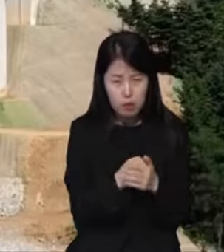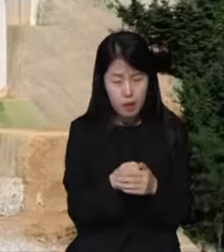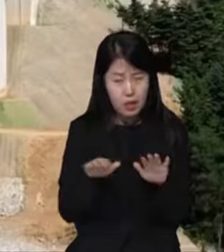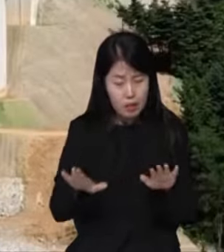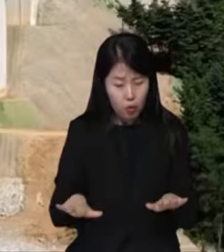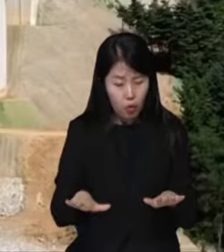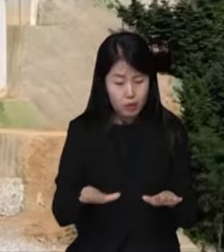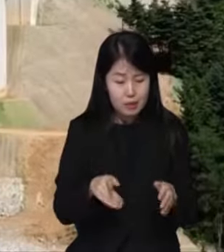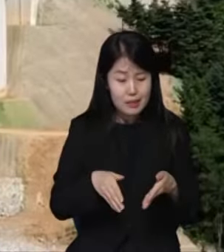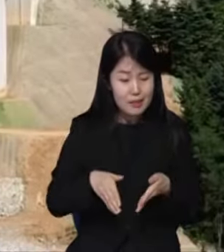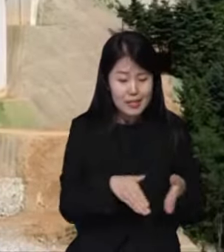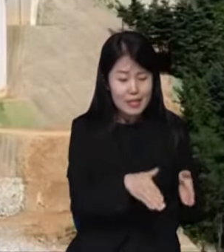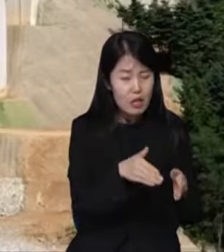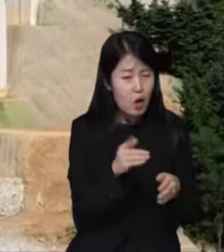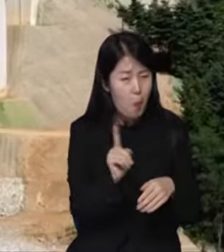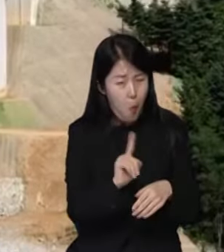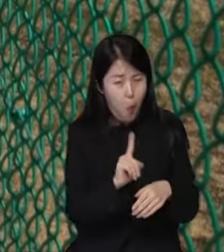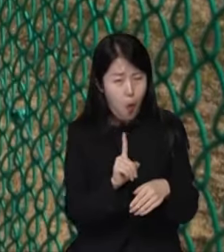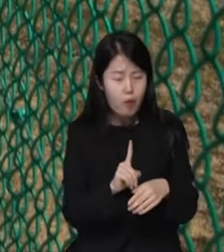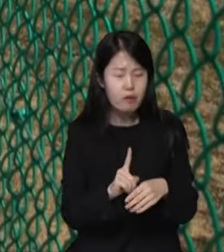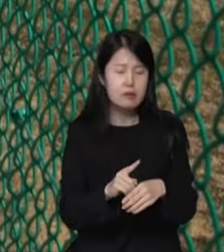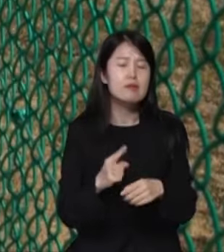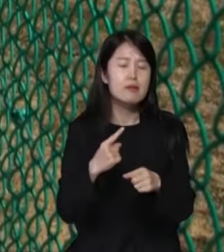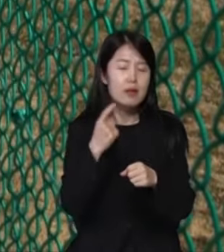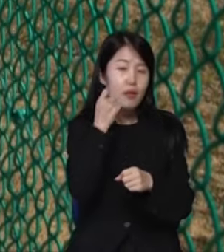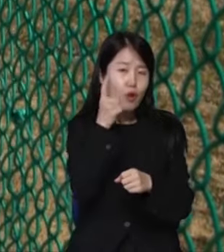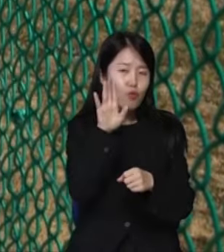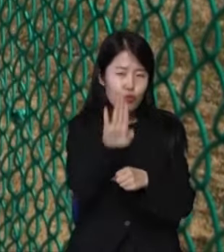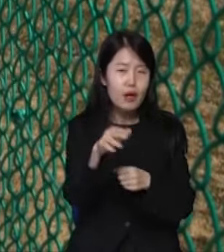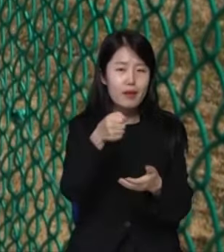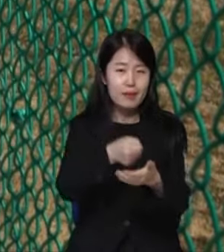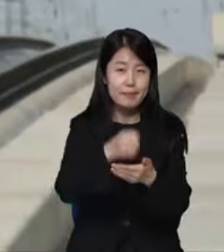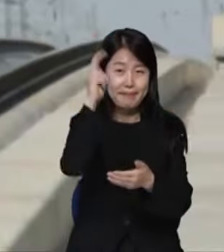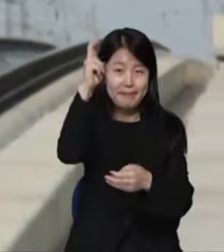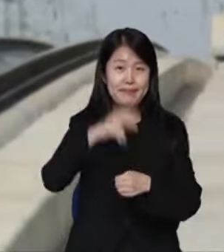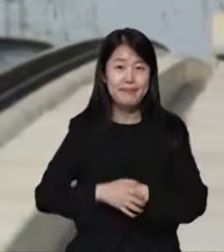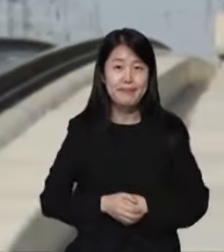여부는 그때 결론이 날 전망입니다. KBC 박성호입니다.